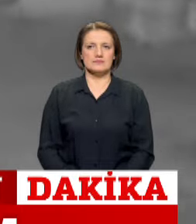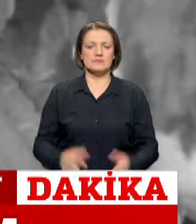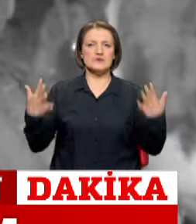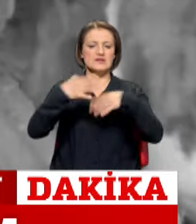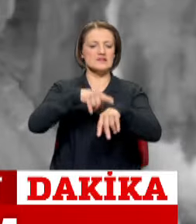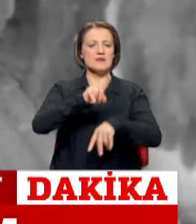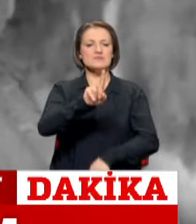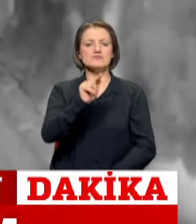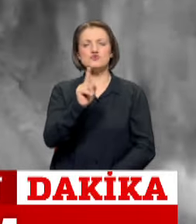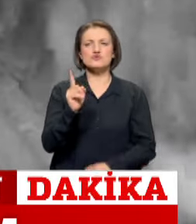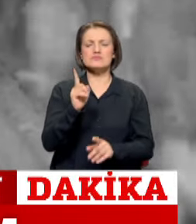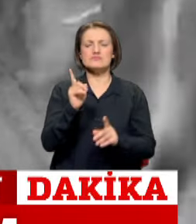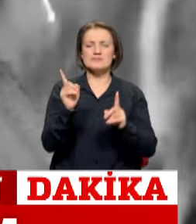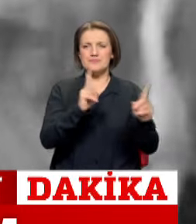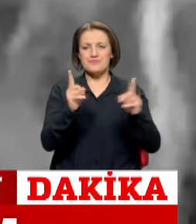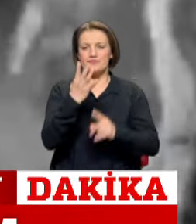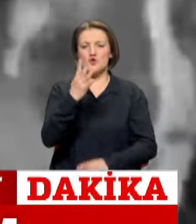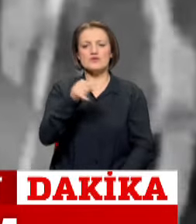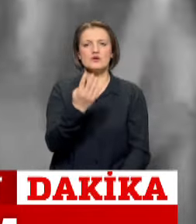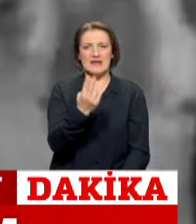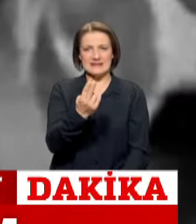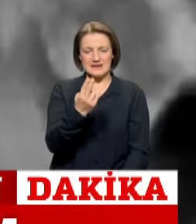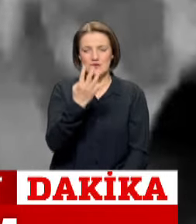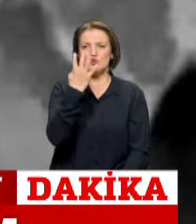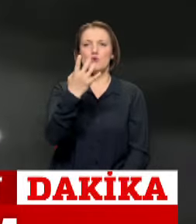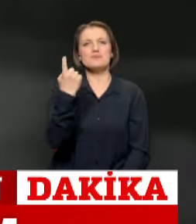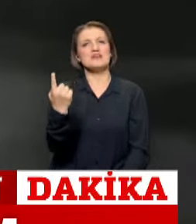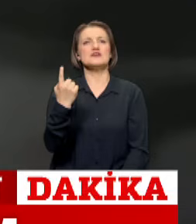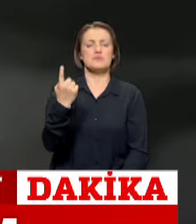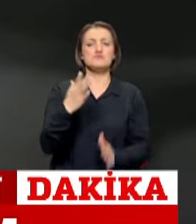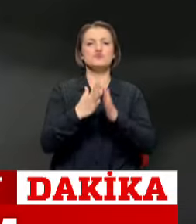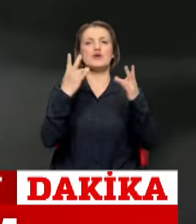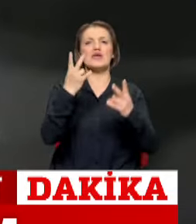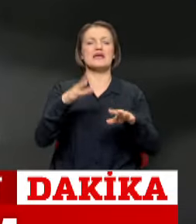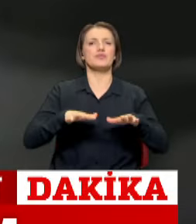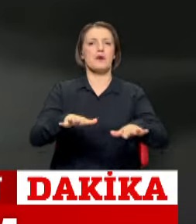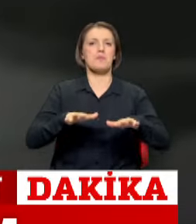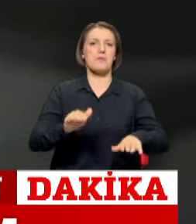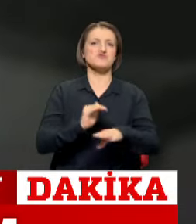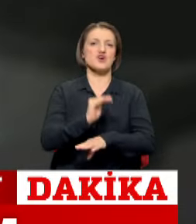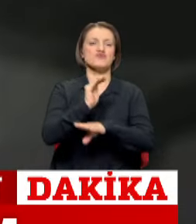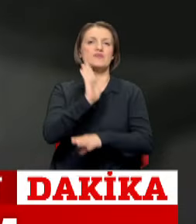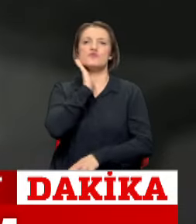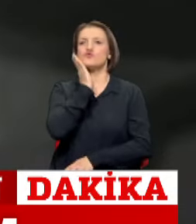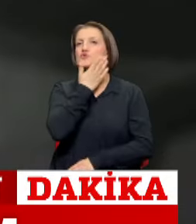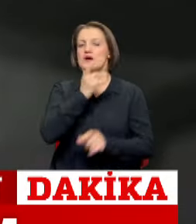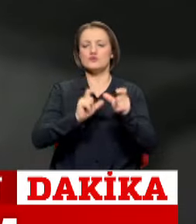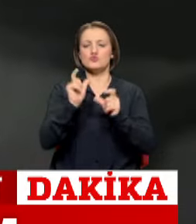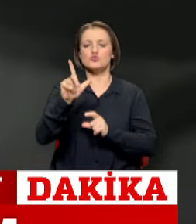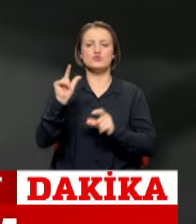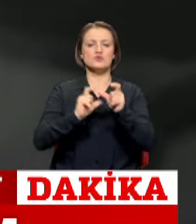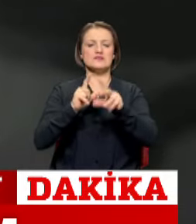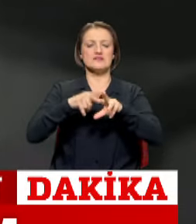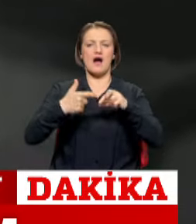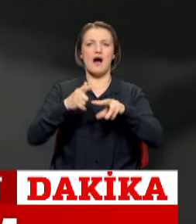Gece 1,5 saat arayla 4,7 ve 4,1 büyüklüğündeki iki depremin yaşandığı Tokat Sulusaray